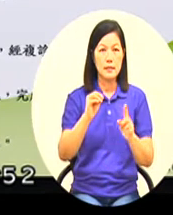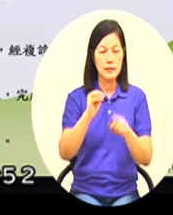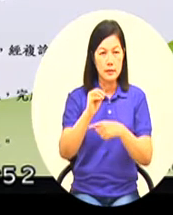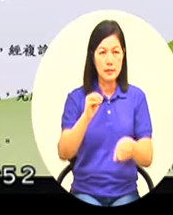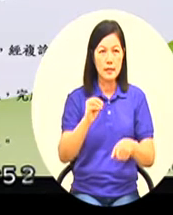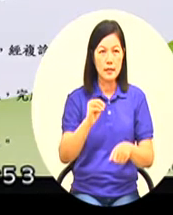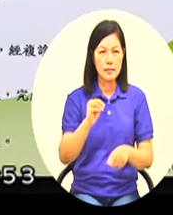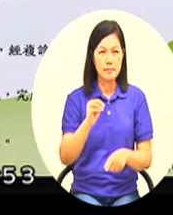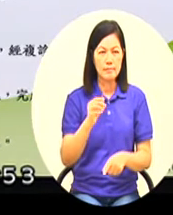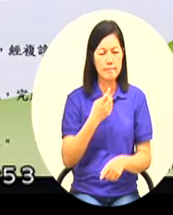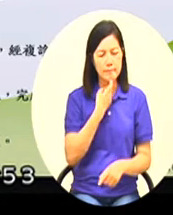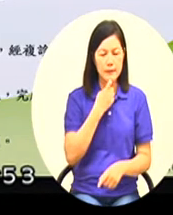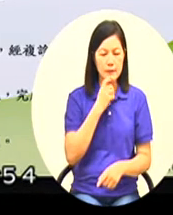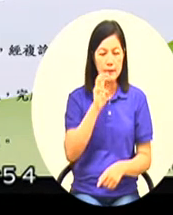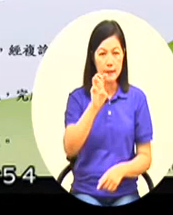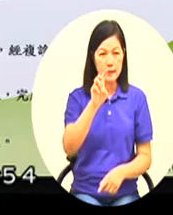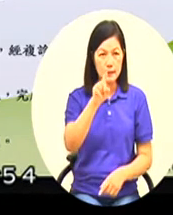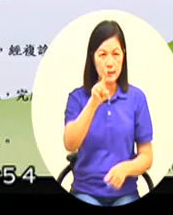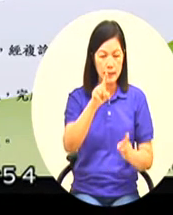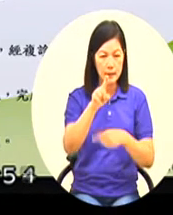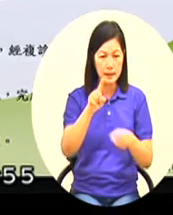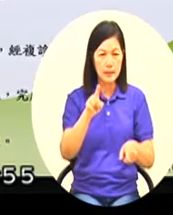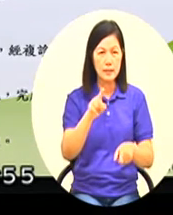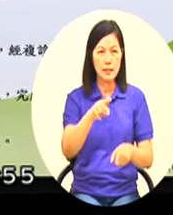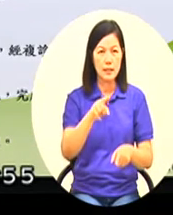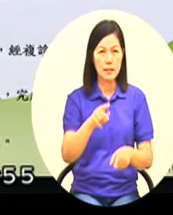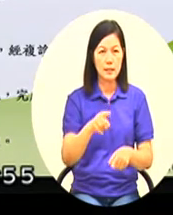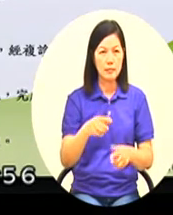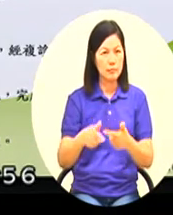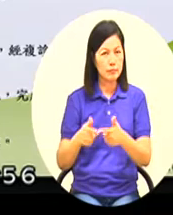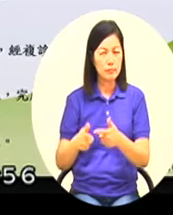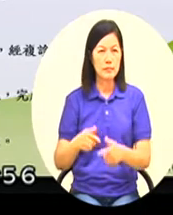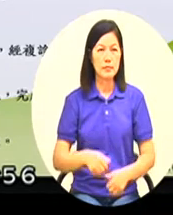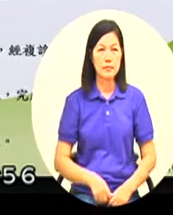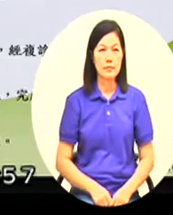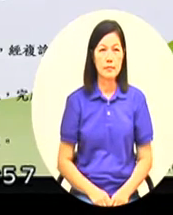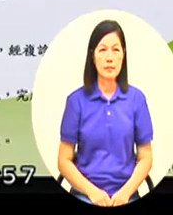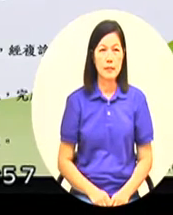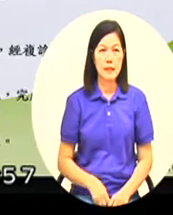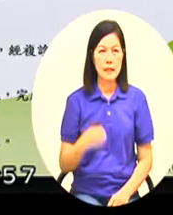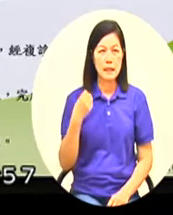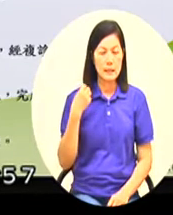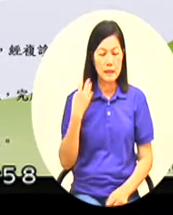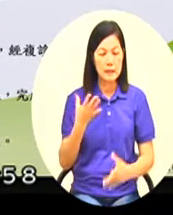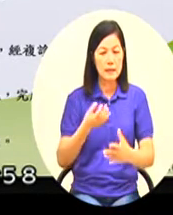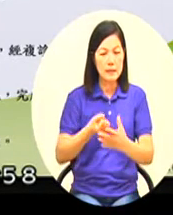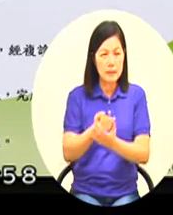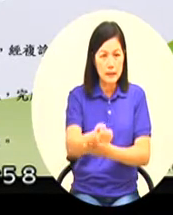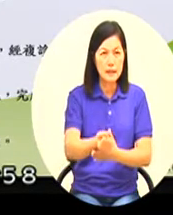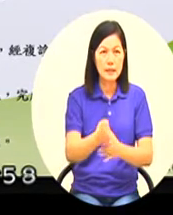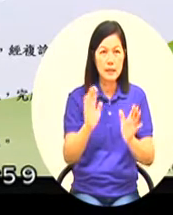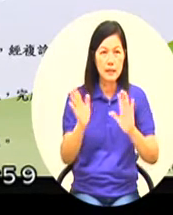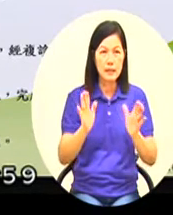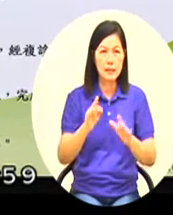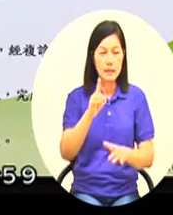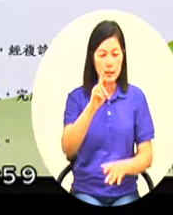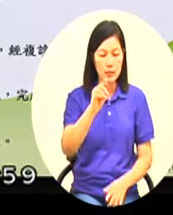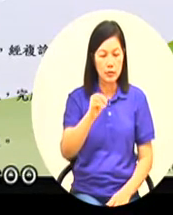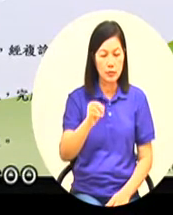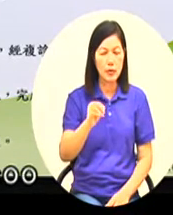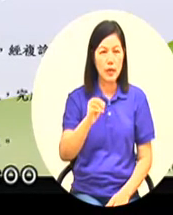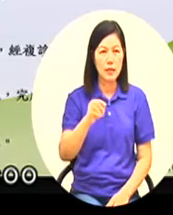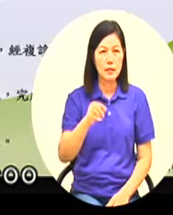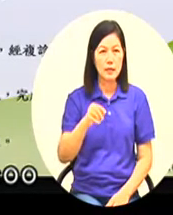发展有31人，那对于新生儿筛检的部分有提供的初筛有10000人，那发现有异常的是